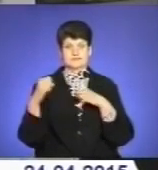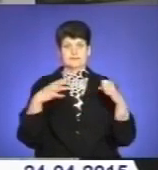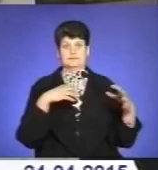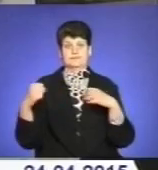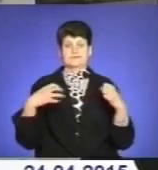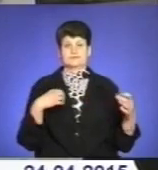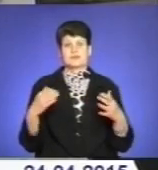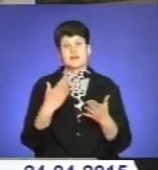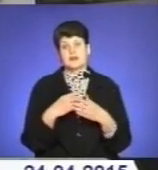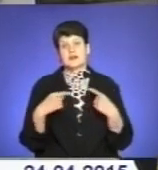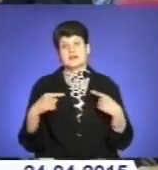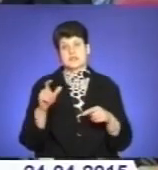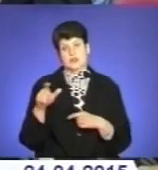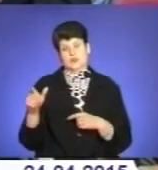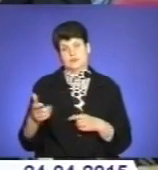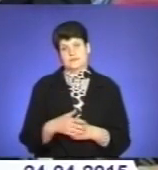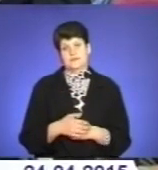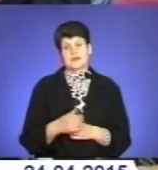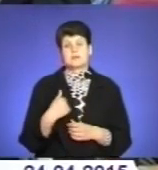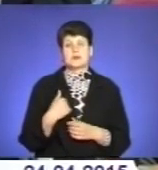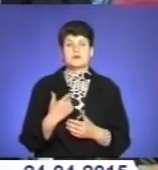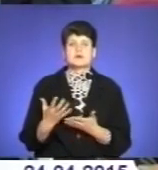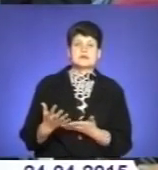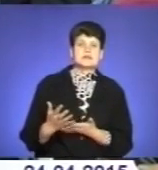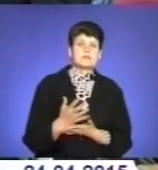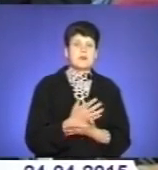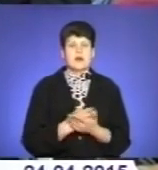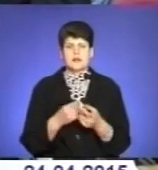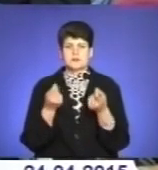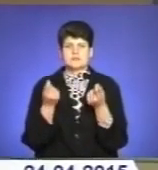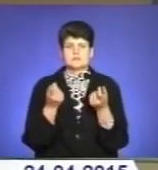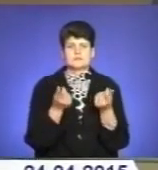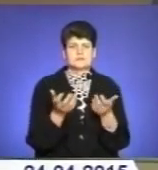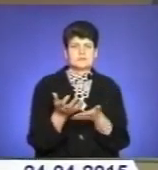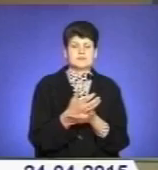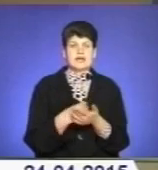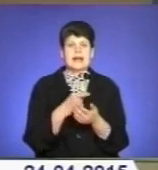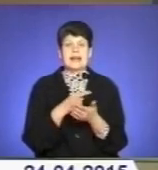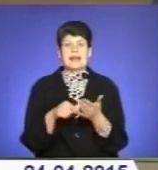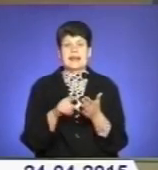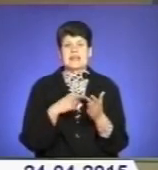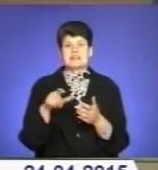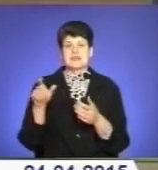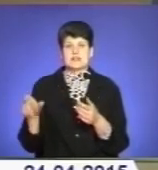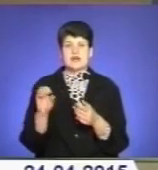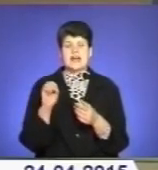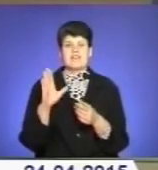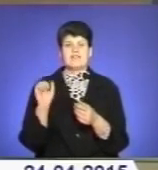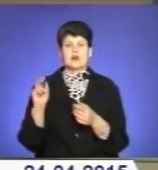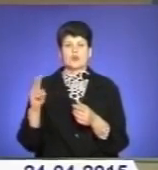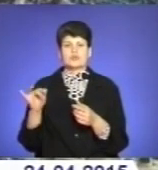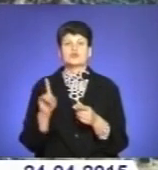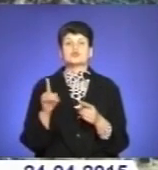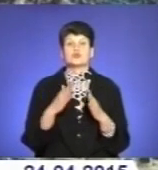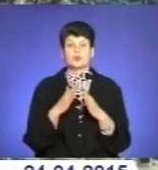Знаєте, є всякі люди. І ми його збирали тут по крупинках, всі ліквідатори, всі евакуйовані. В кого що вдома